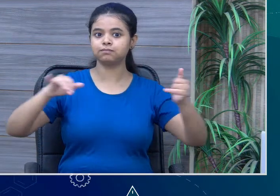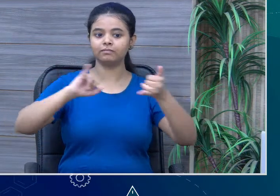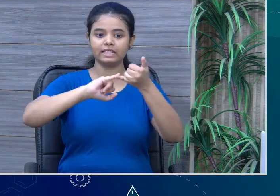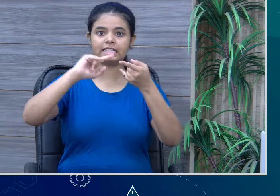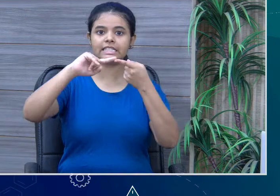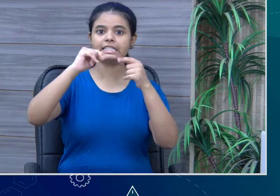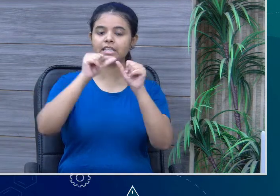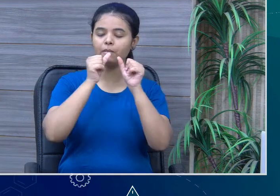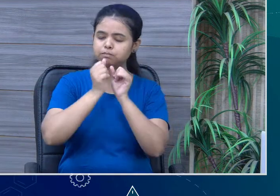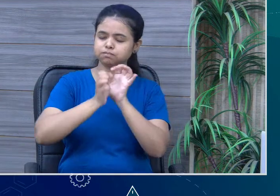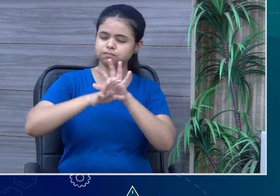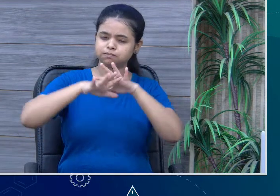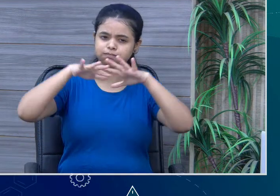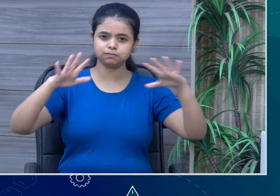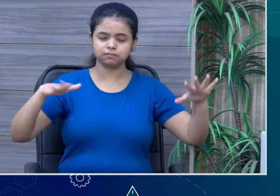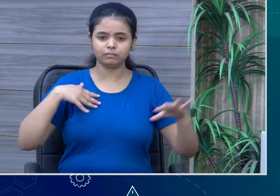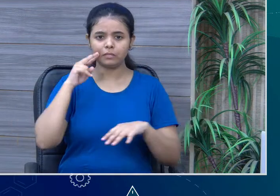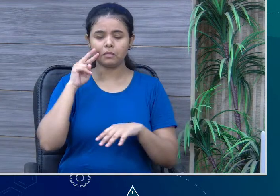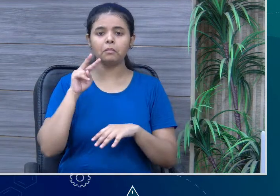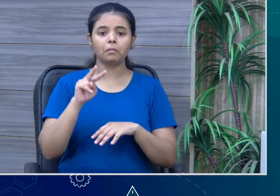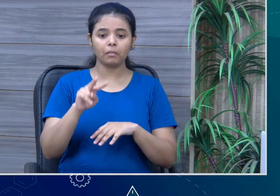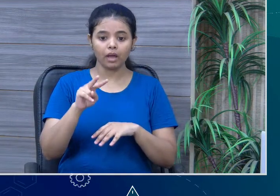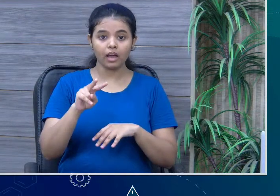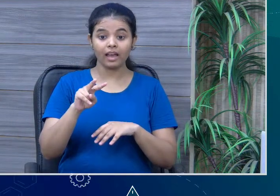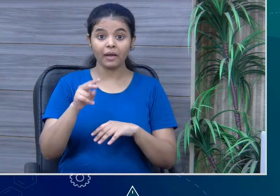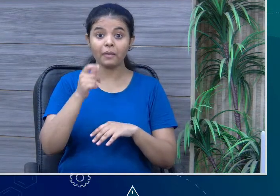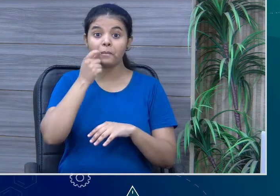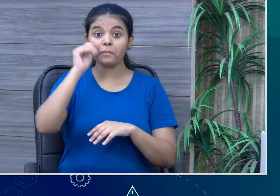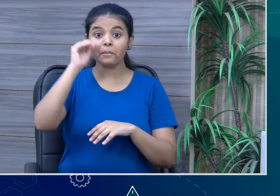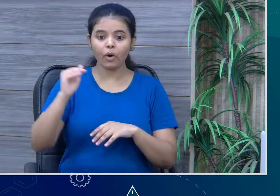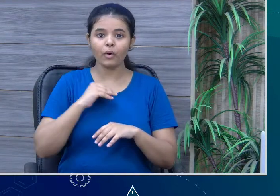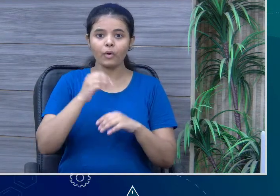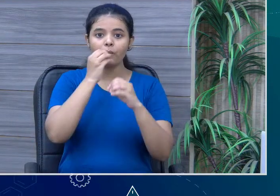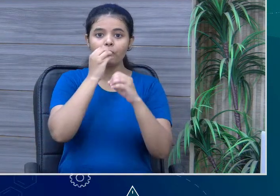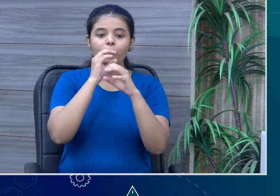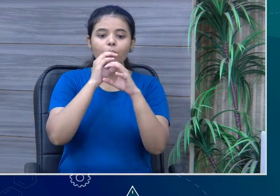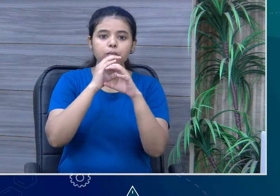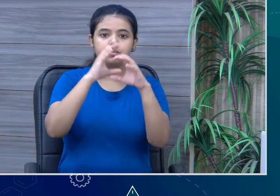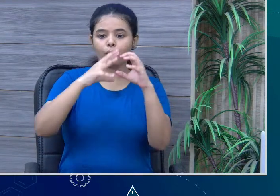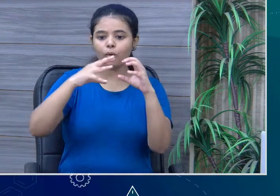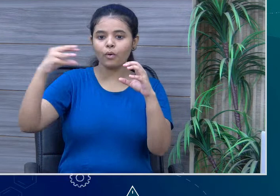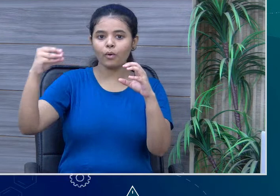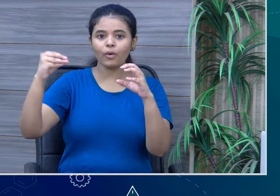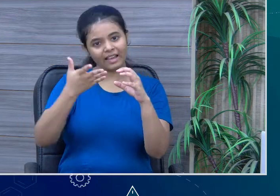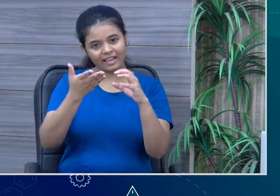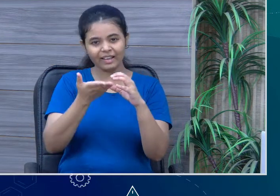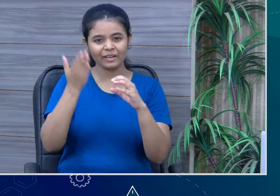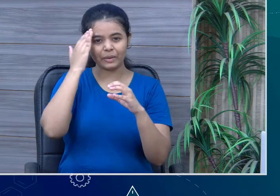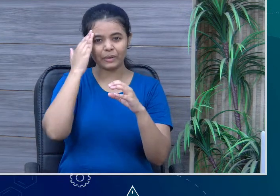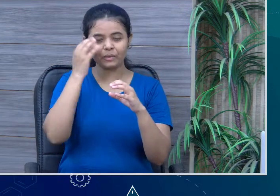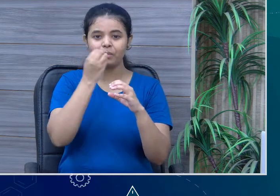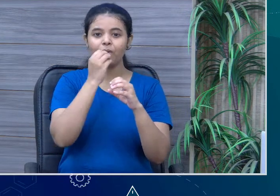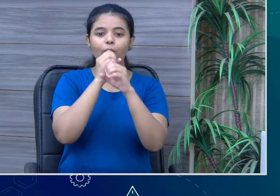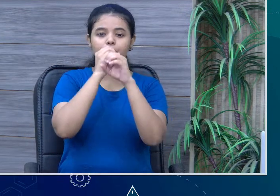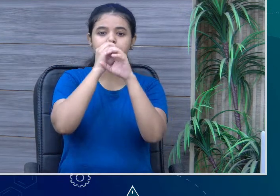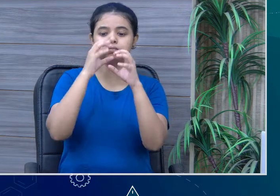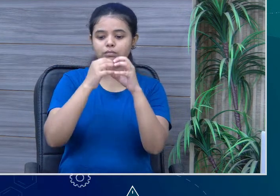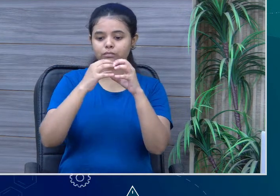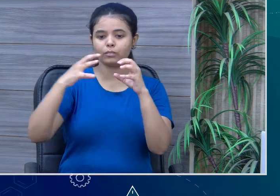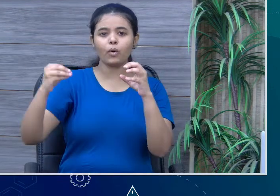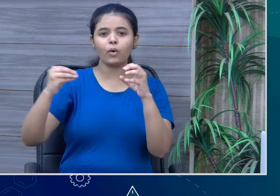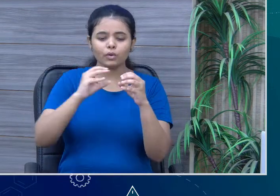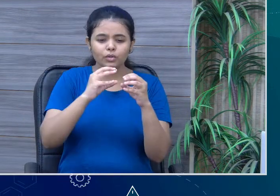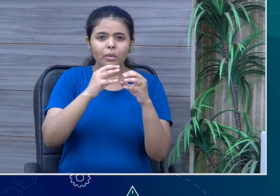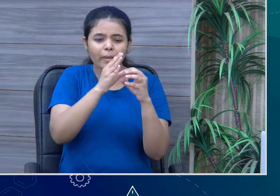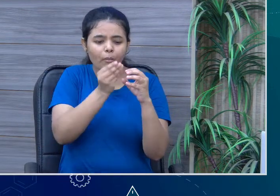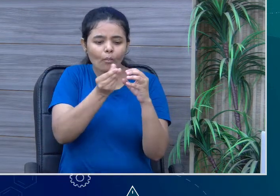जहाँ पे, and वहाँ पे he has got a shell. Shell is a shank, what you call, but a small curly one उसको एक मिलता है